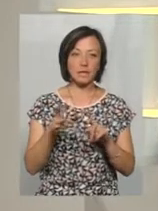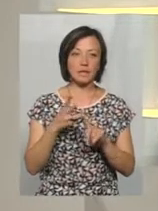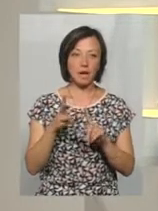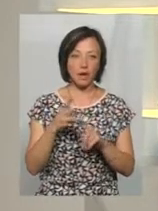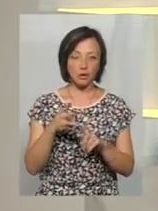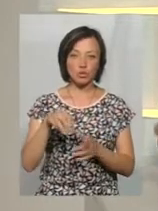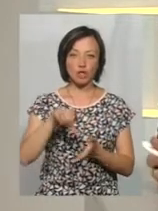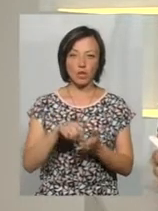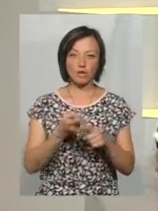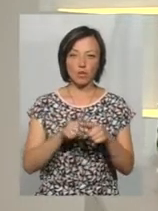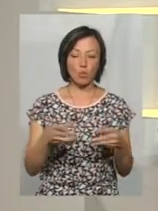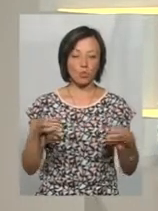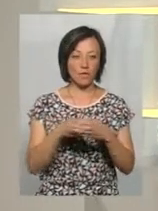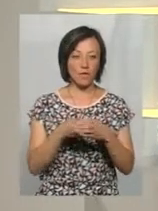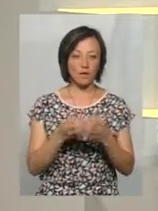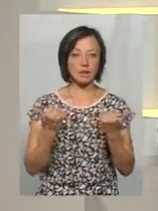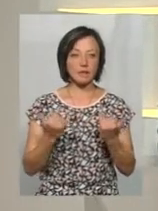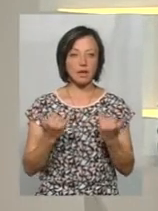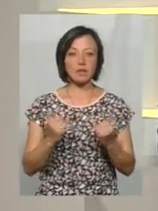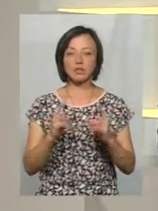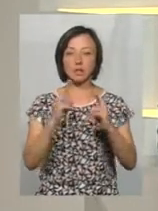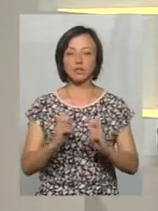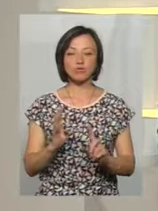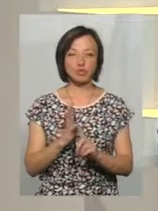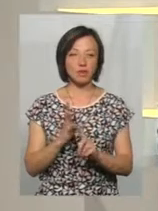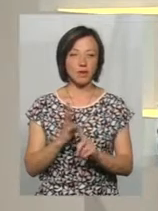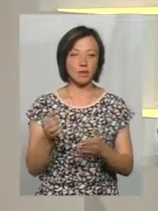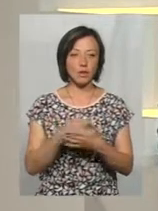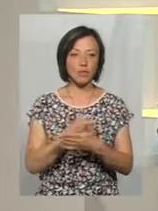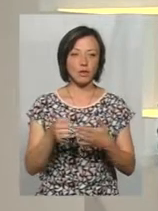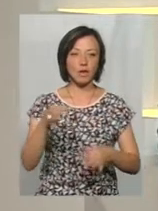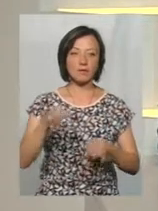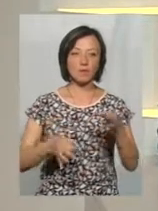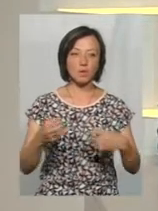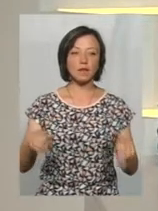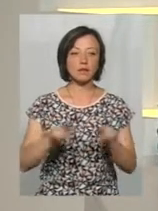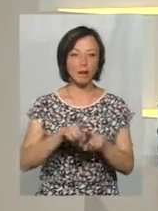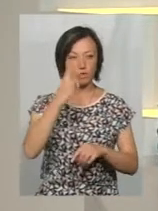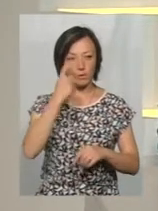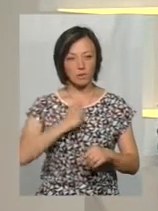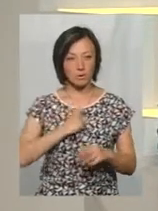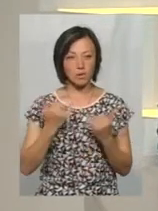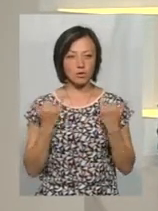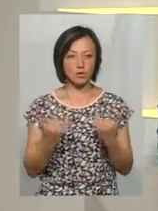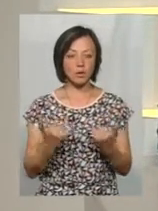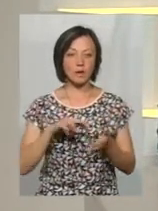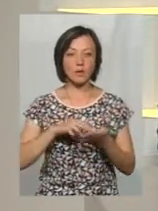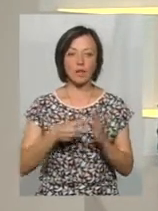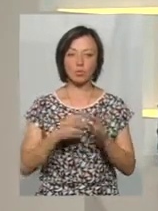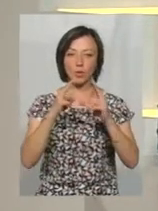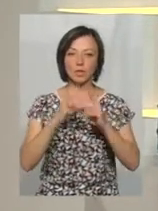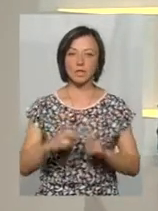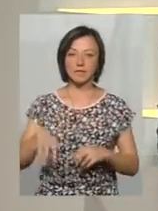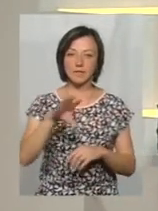третього члена цього угрупування. Зараз розглядають четверте клопотання у суді. І також нам повідомили, що сьогодні планують